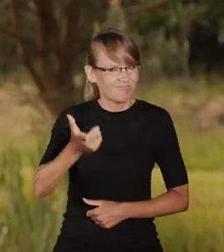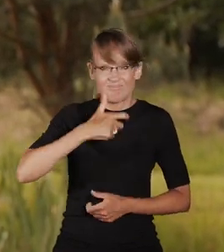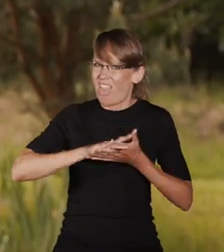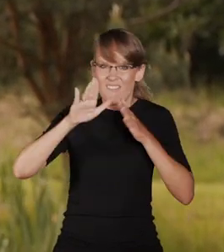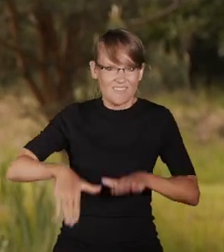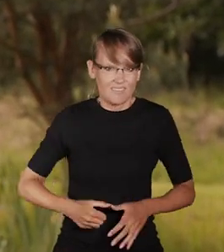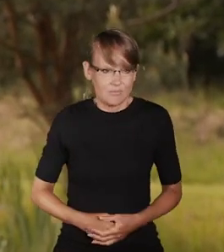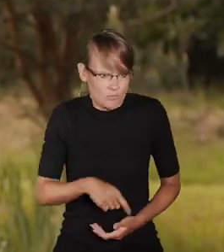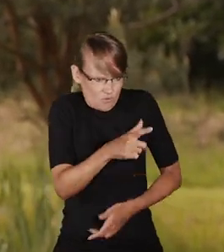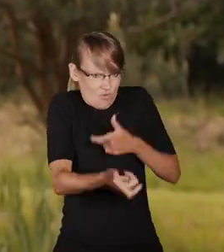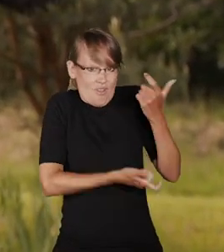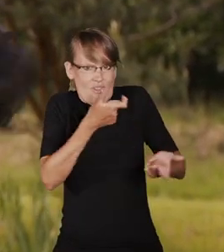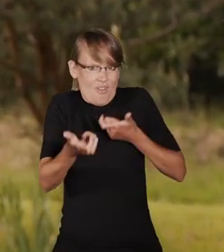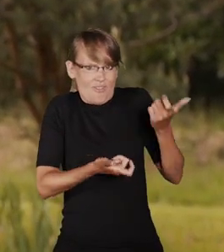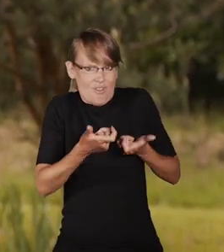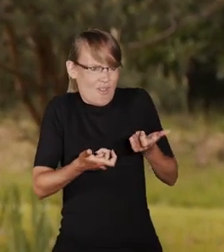na plac.